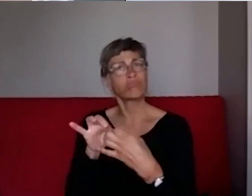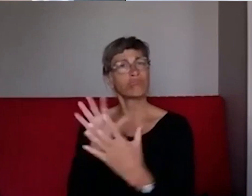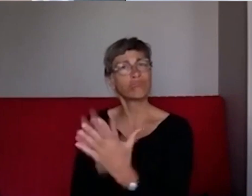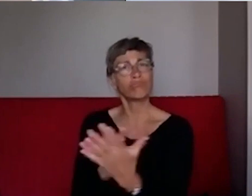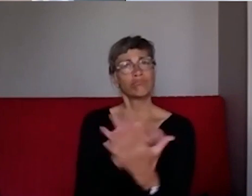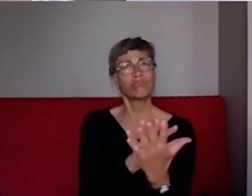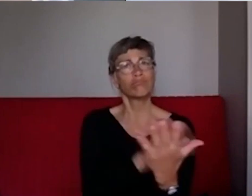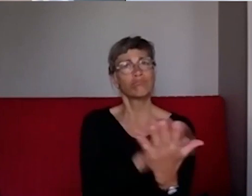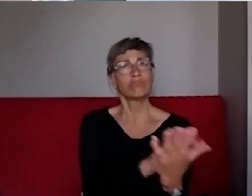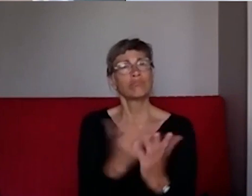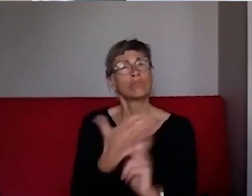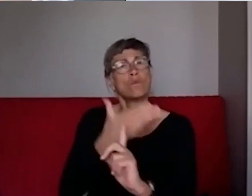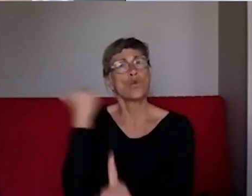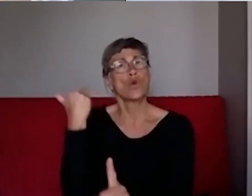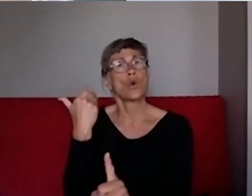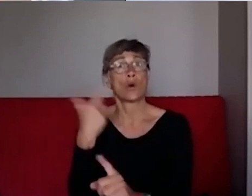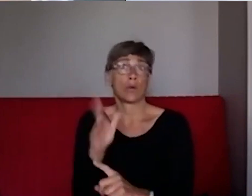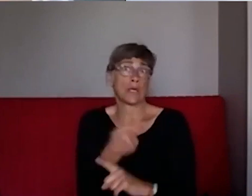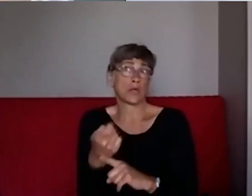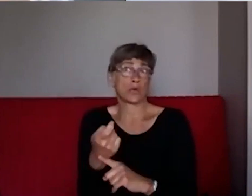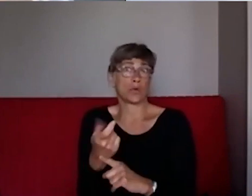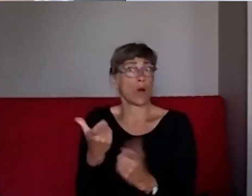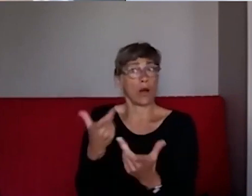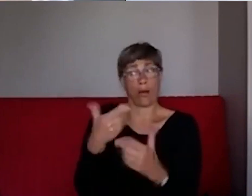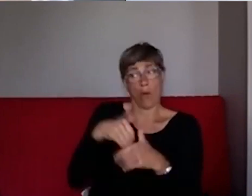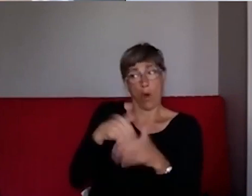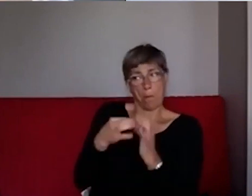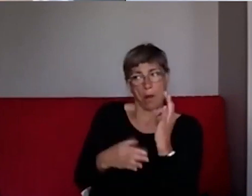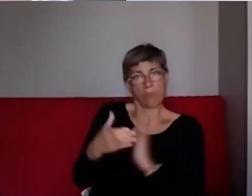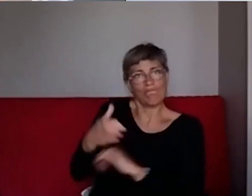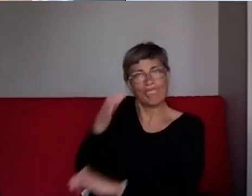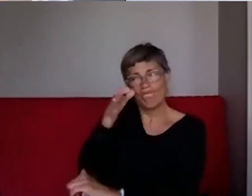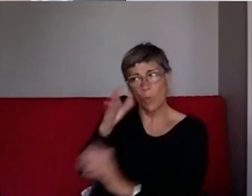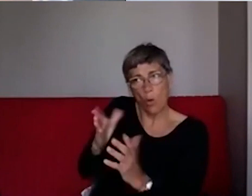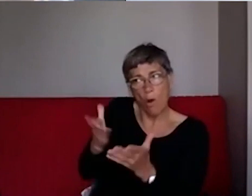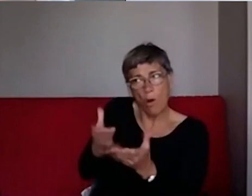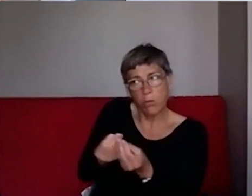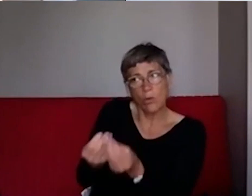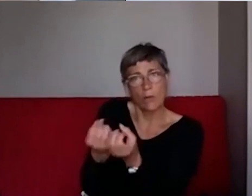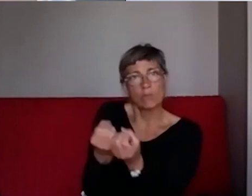manière personnelle et importante, et ça permet un vrai développement personnel derrière.